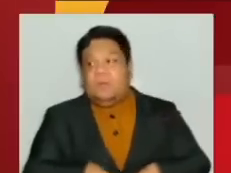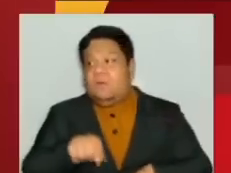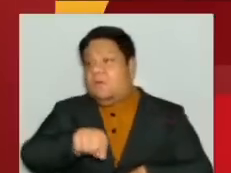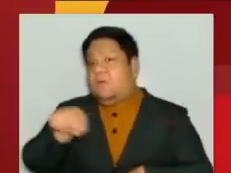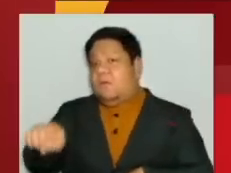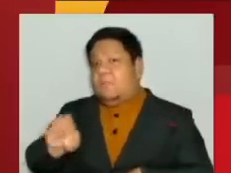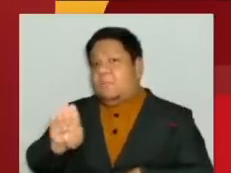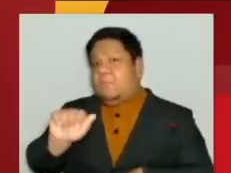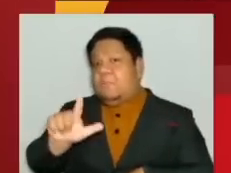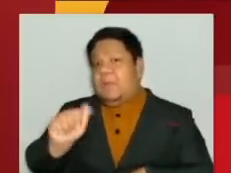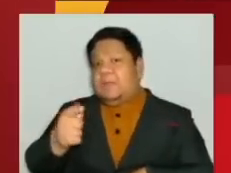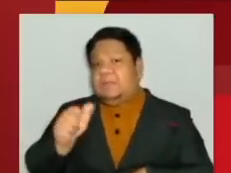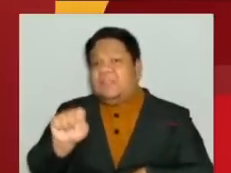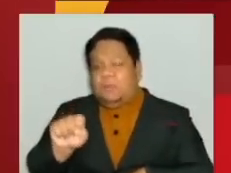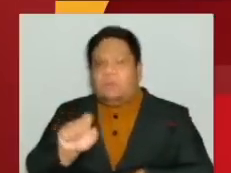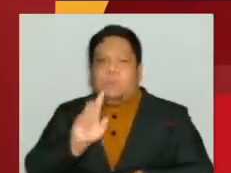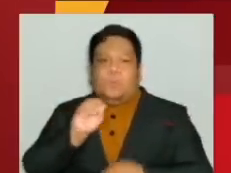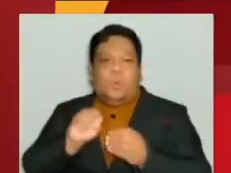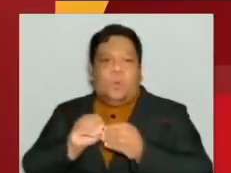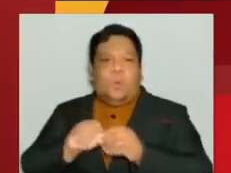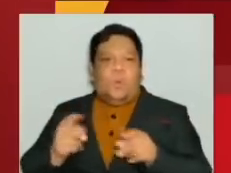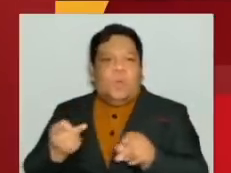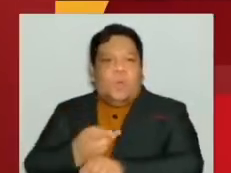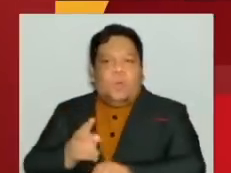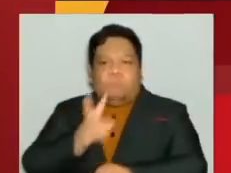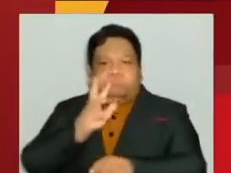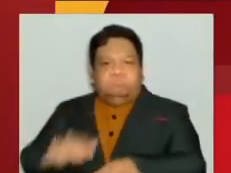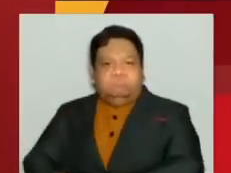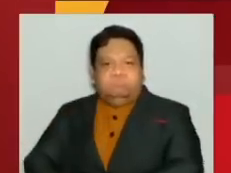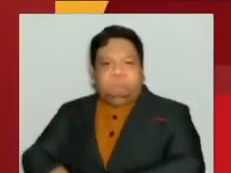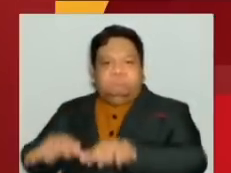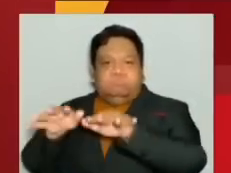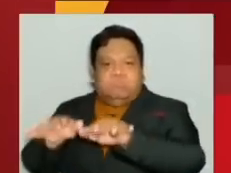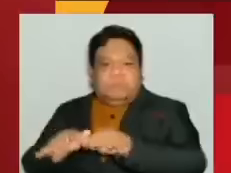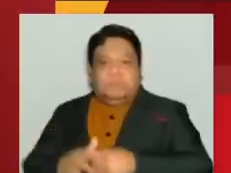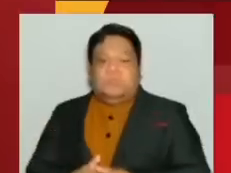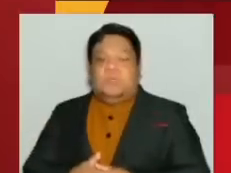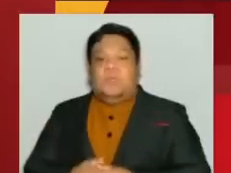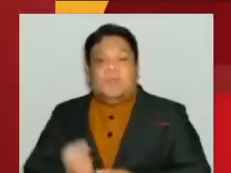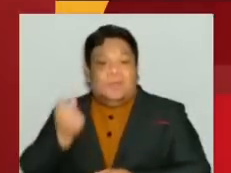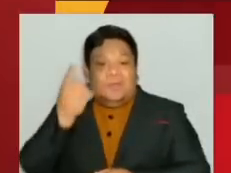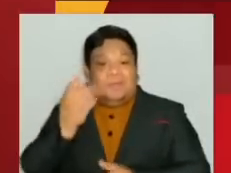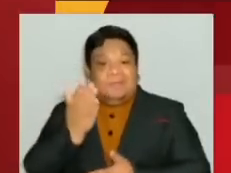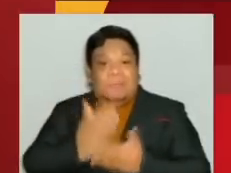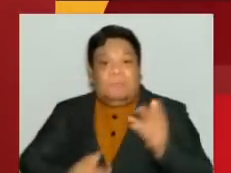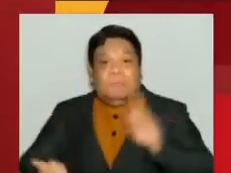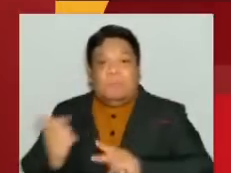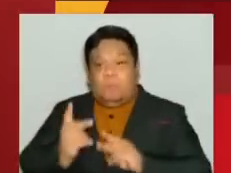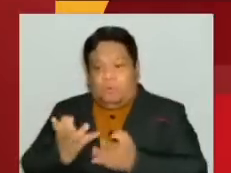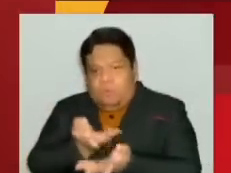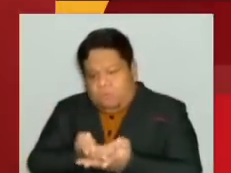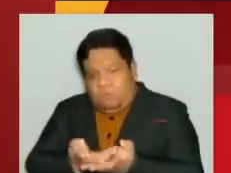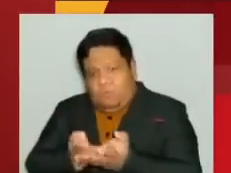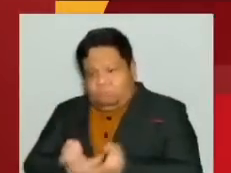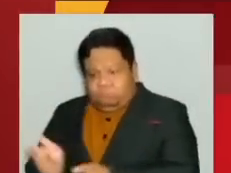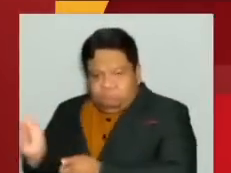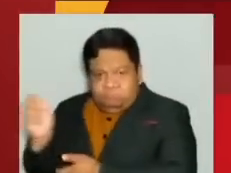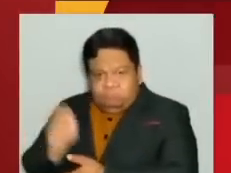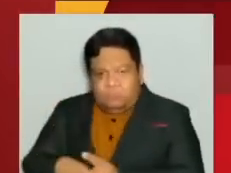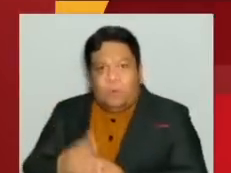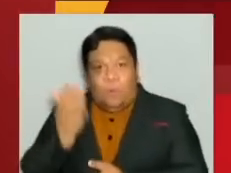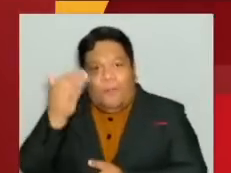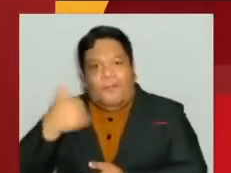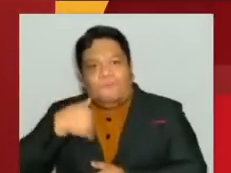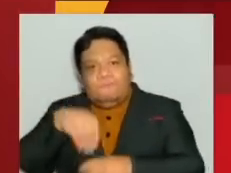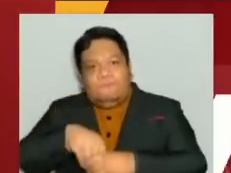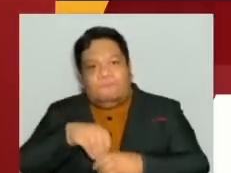namin ang ilang residente na kanya-kanyang bitbit ng lambat kahit pa hating gabi na. Marami raw kasing isdang nakawala dahil sa pagtaas ng tubig.